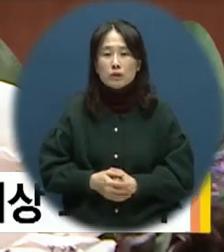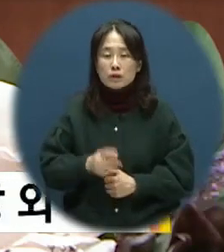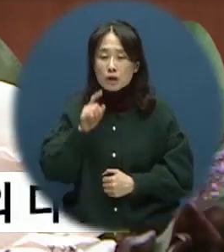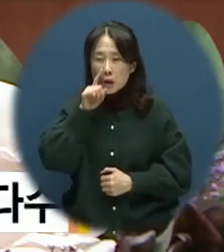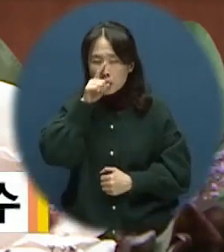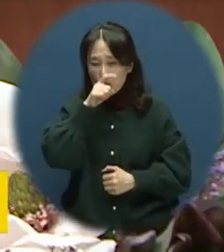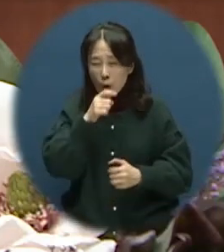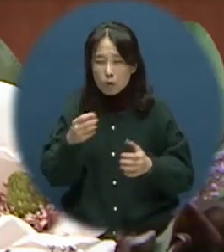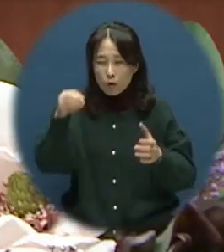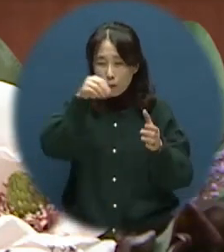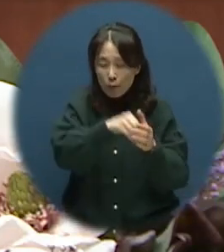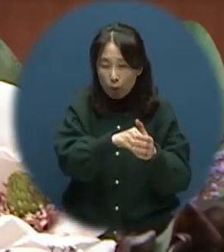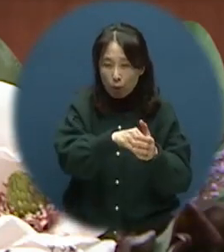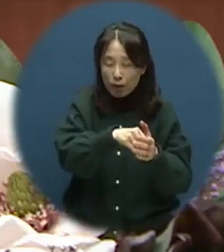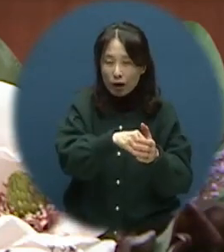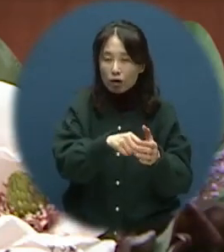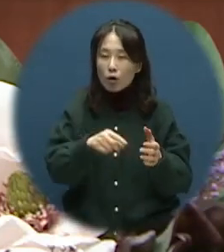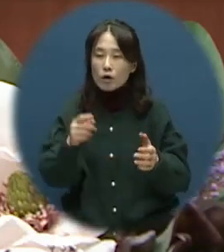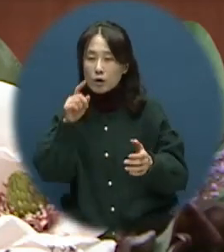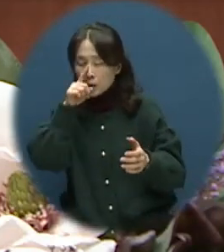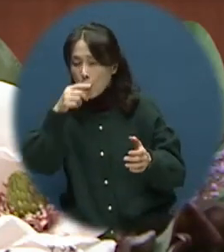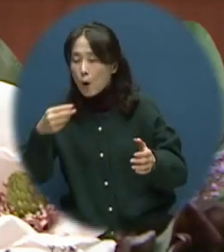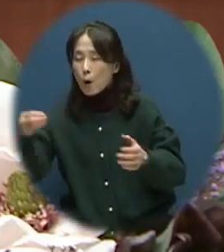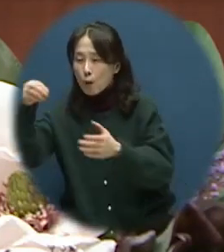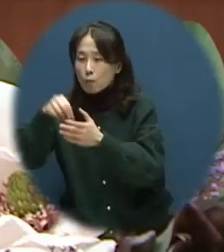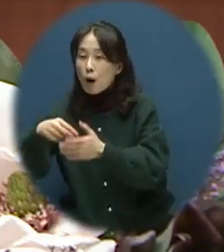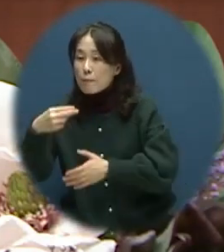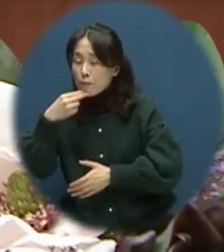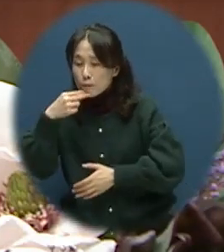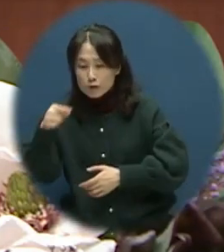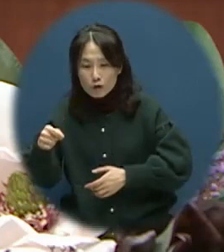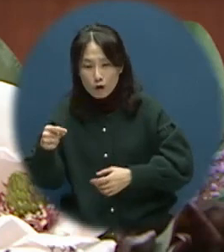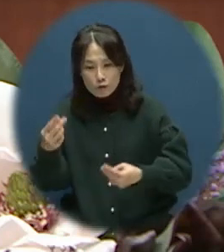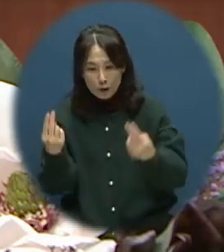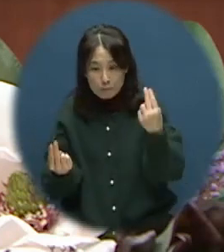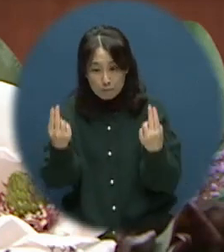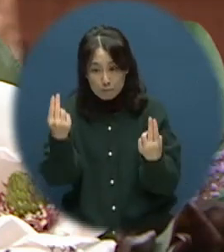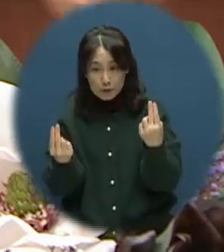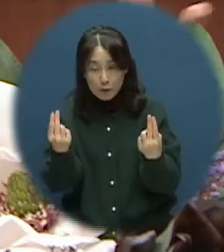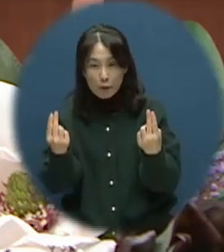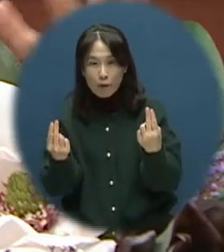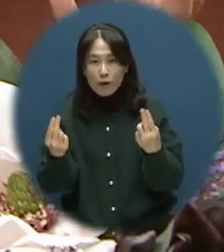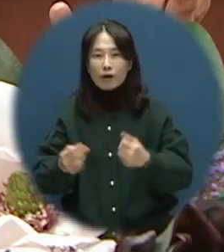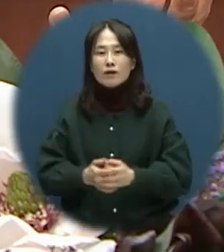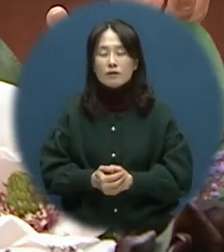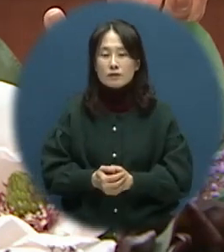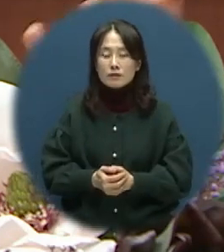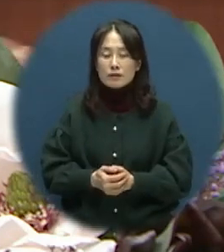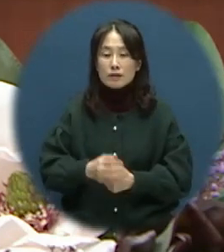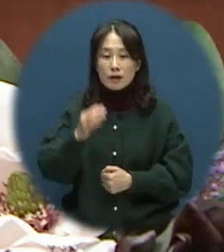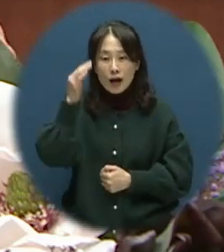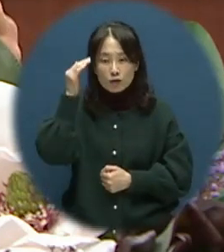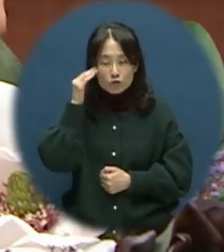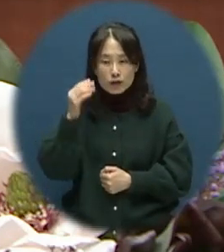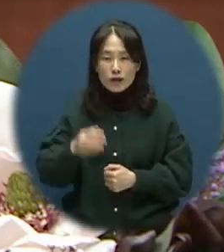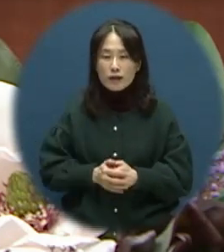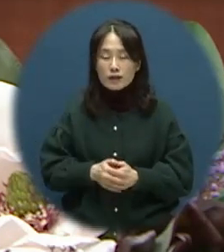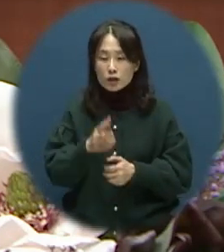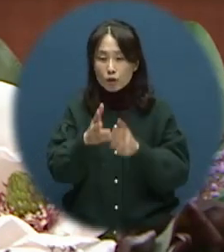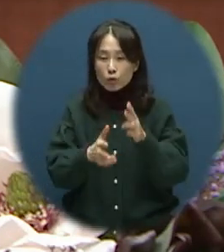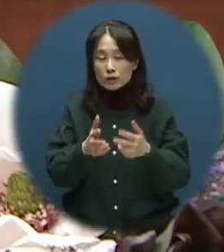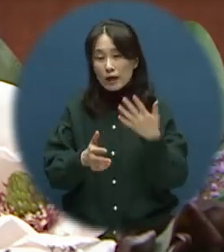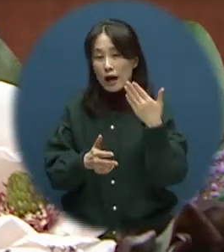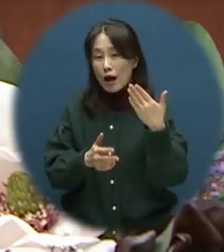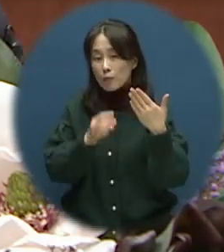넣은 시멘트와 쓰레기를 넣지 않은 시멘트가 있습니다. 다행히 놀랍게 최근에 알았는데 우리나라 시멘트 공장이 9개가 있는데 그중에